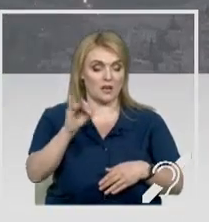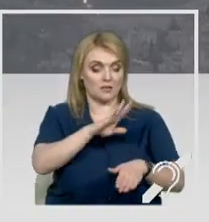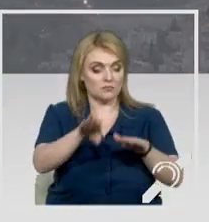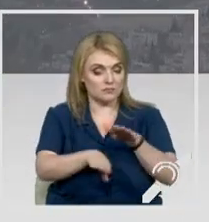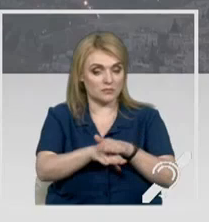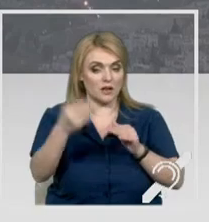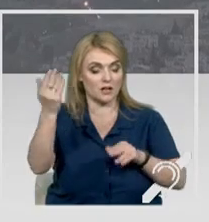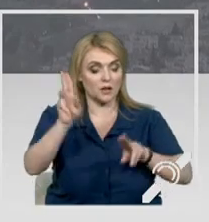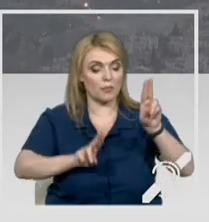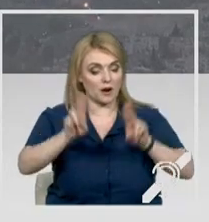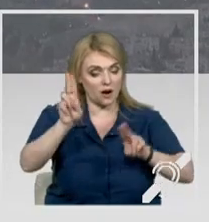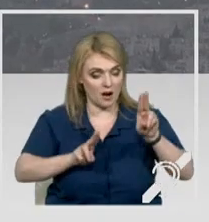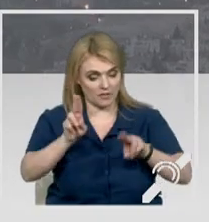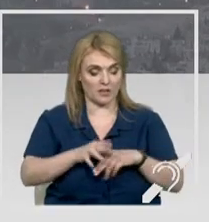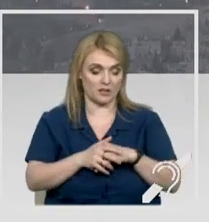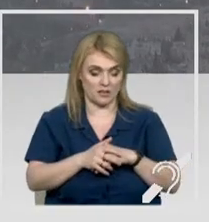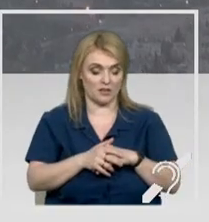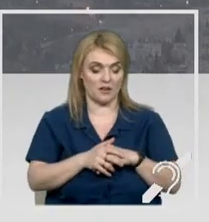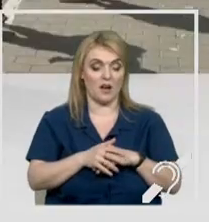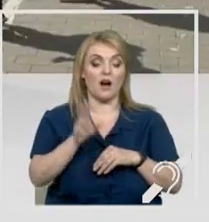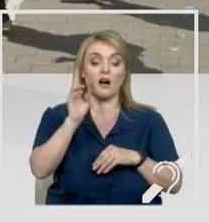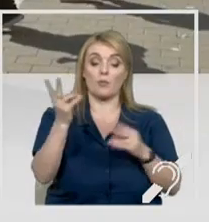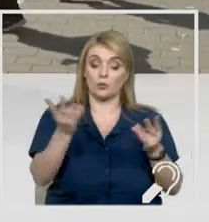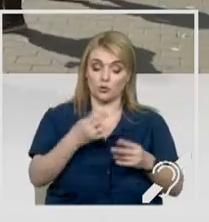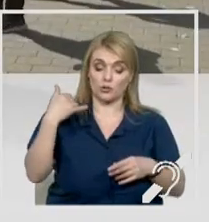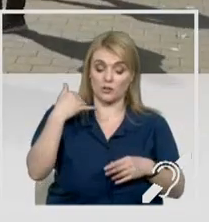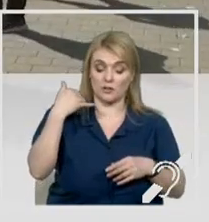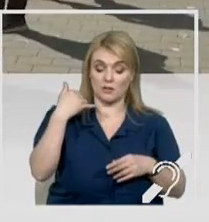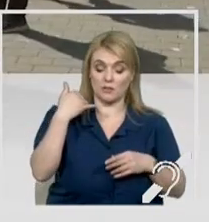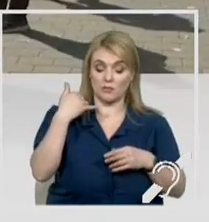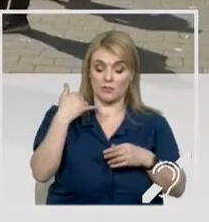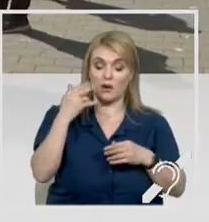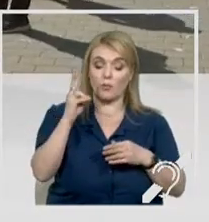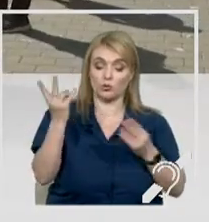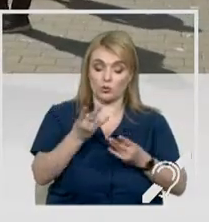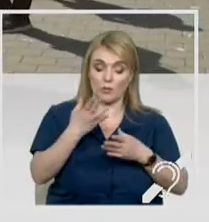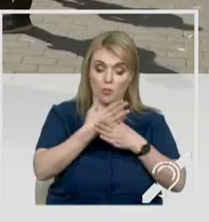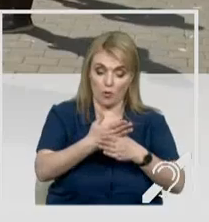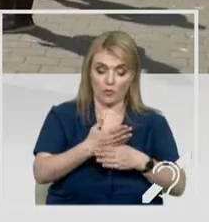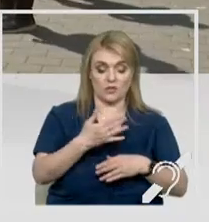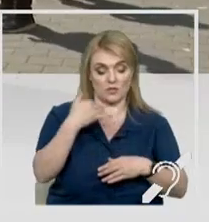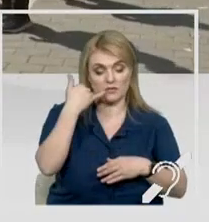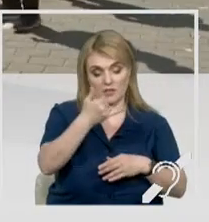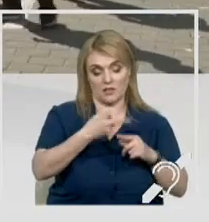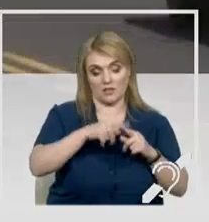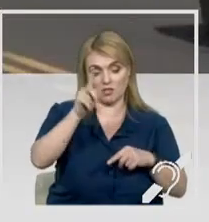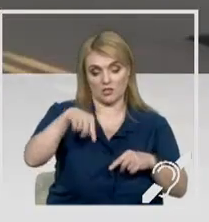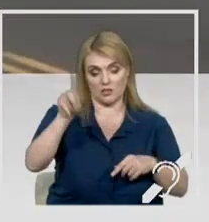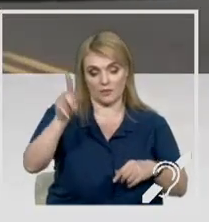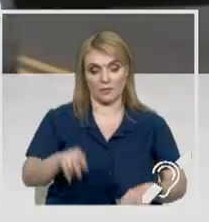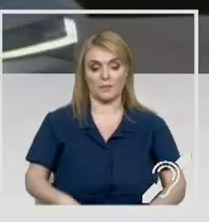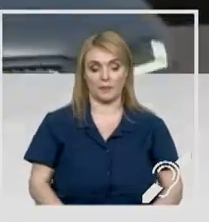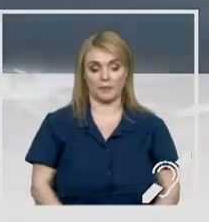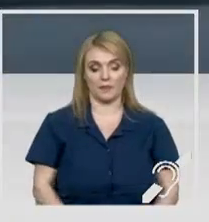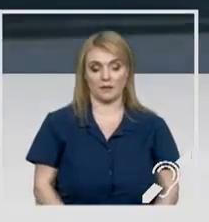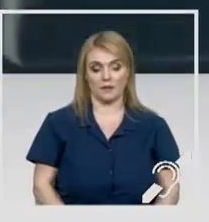autorități cei care au nevoie de asistență consulară pot conta centrul de apel la numărul de telefon afișat pe ecran la moment în adresa